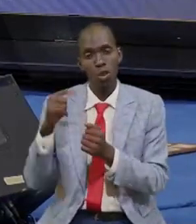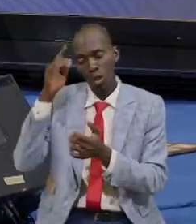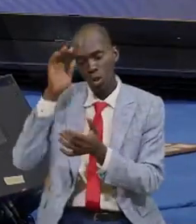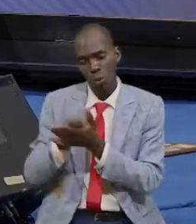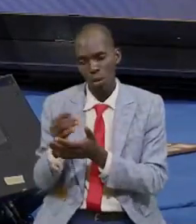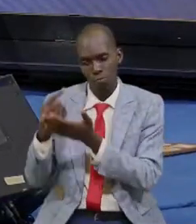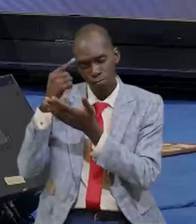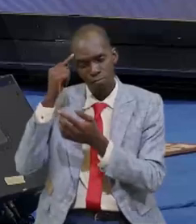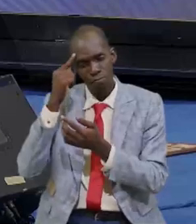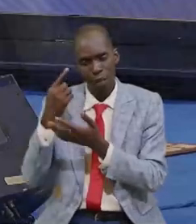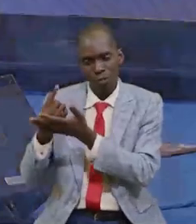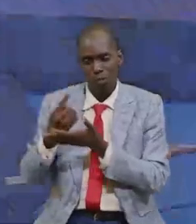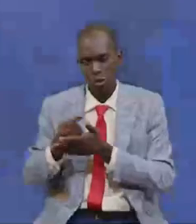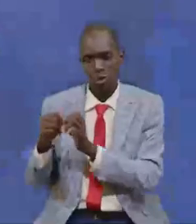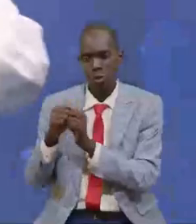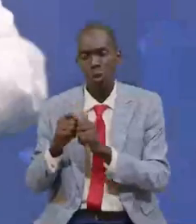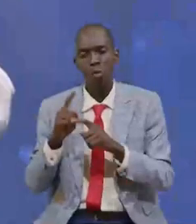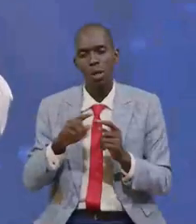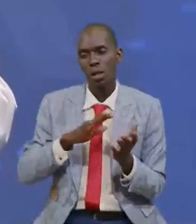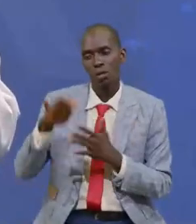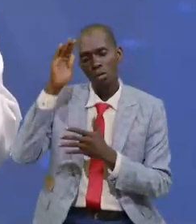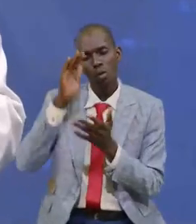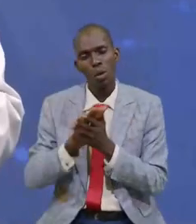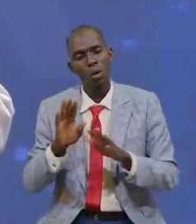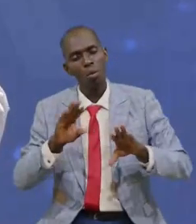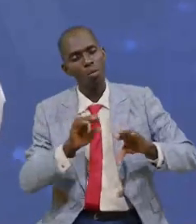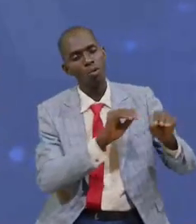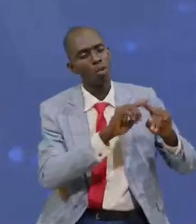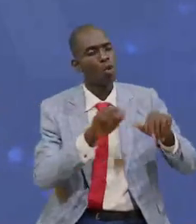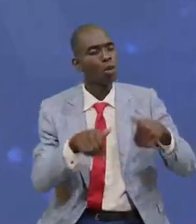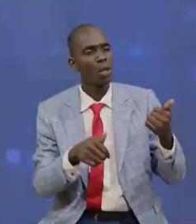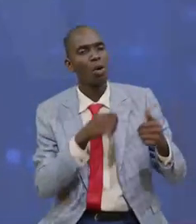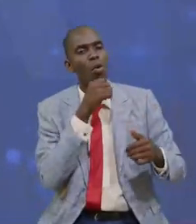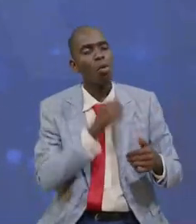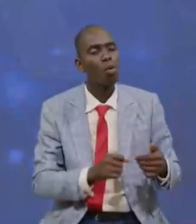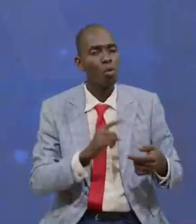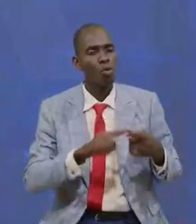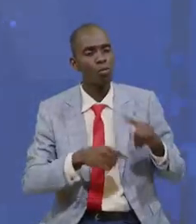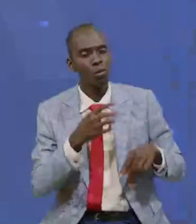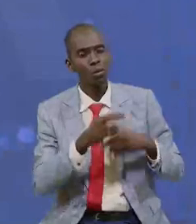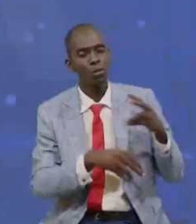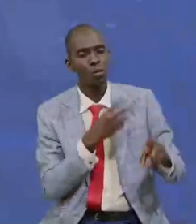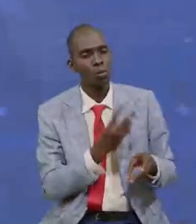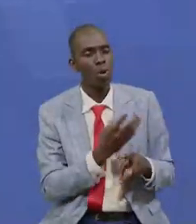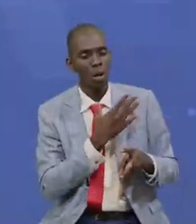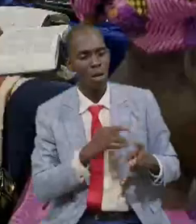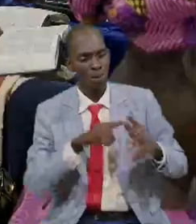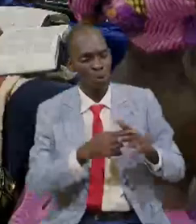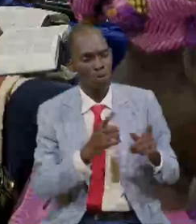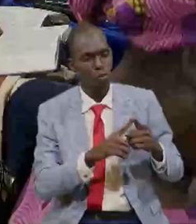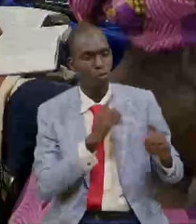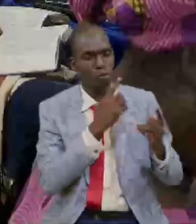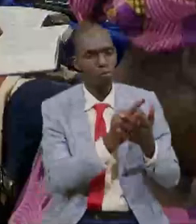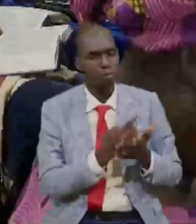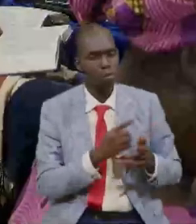ami, aux anciennes connaissances qui sont les seigneurs sur sa vie. Ce n'est pas un bon mariage.